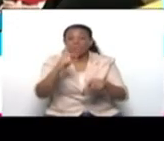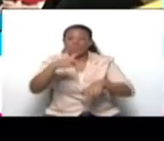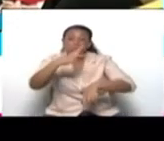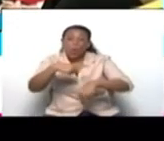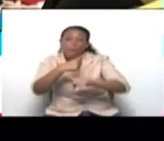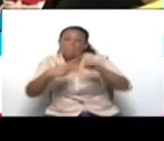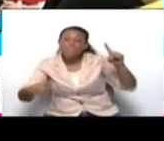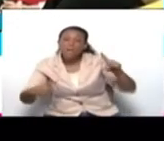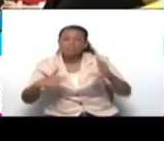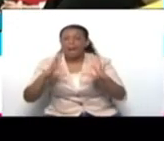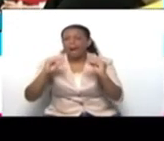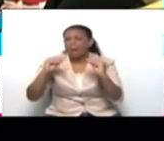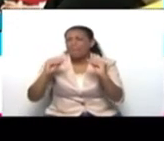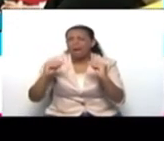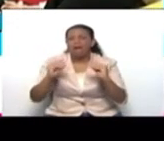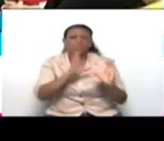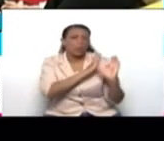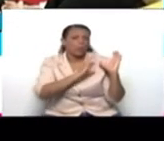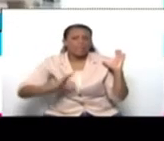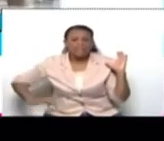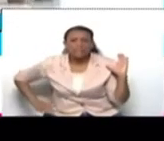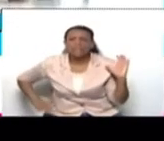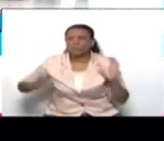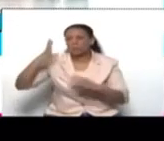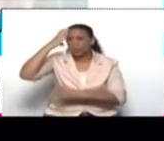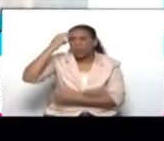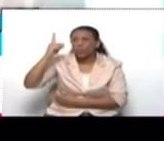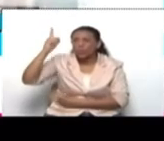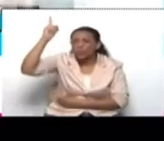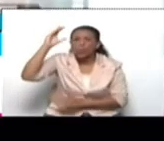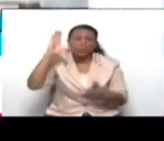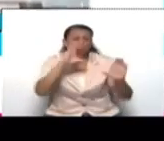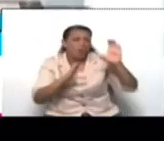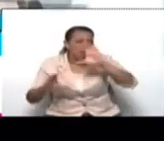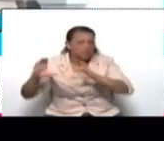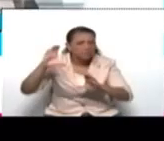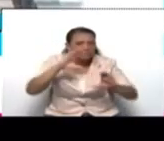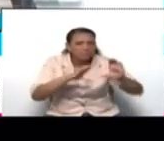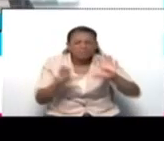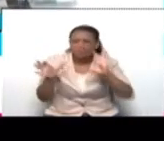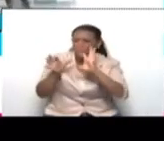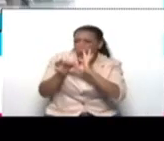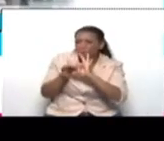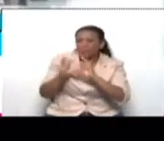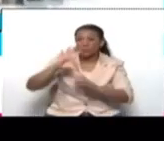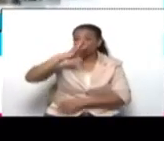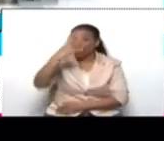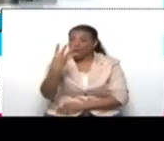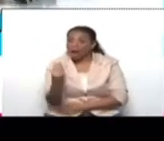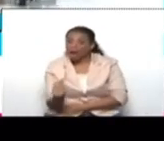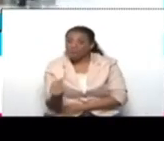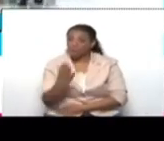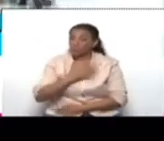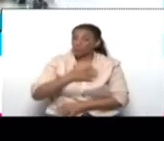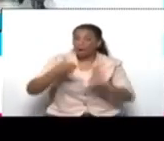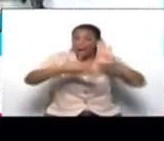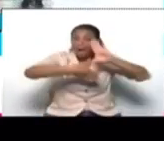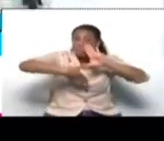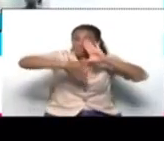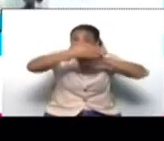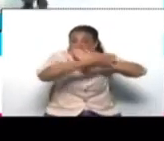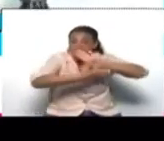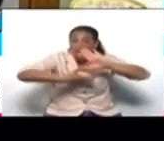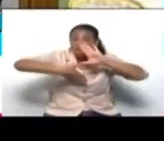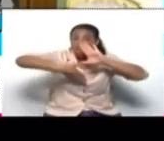lui 2 ore e 30 minuti avendo una conversazione riguardo Cristo, Dio, la scienza,